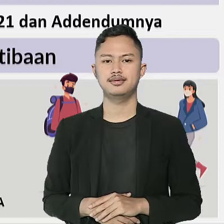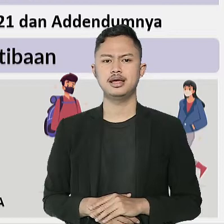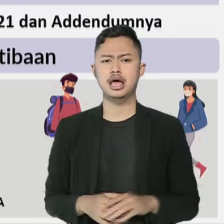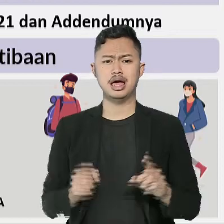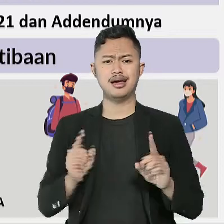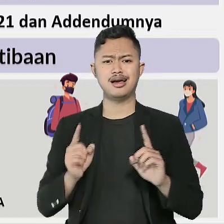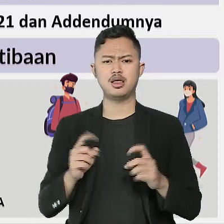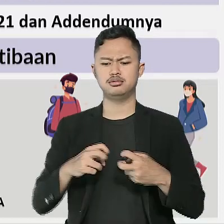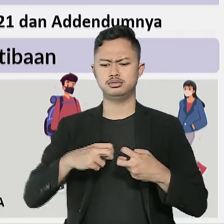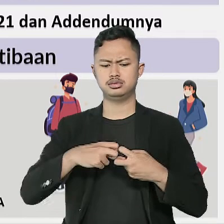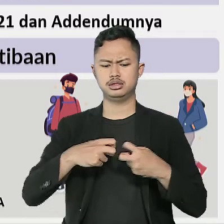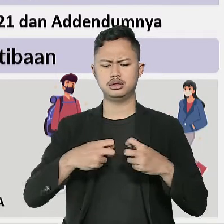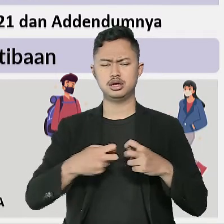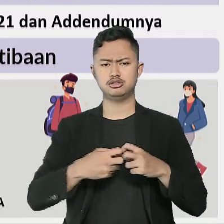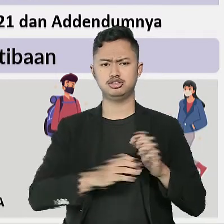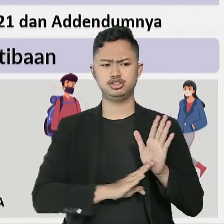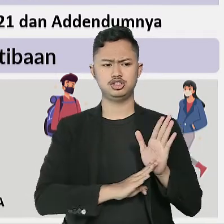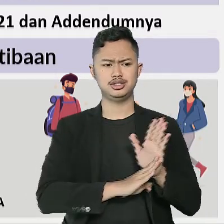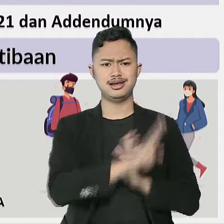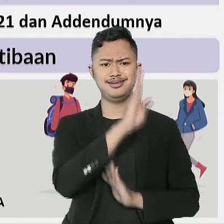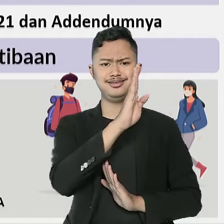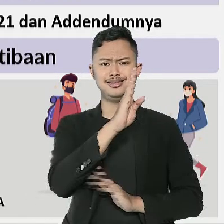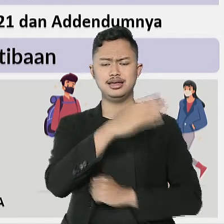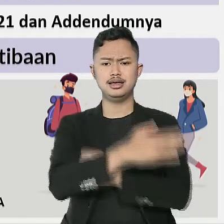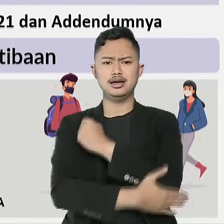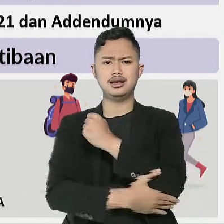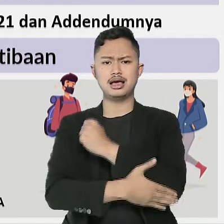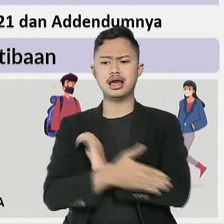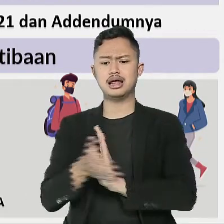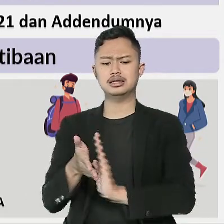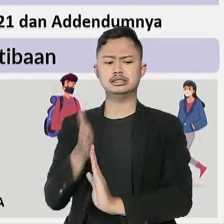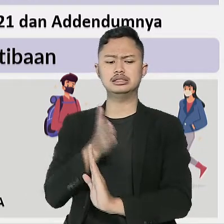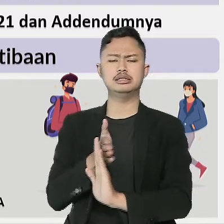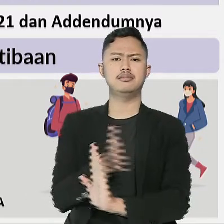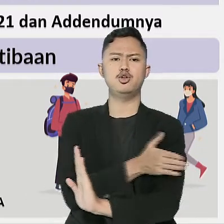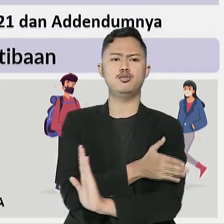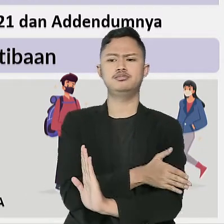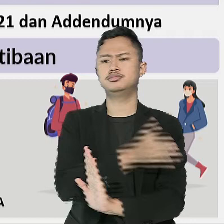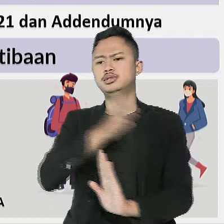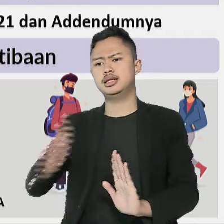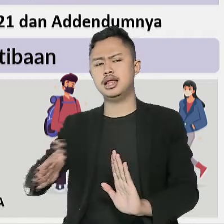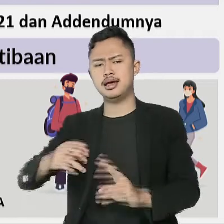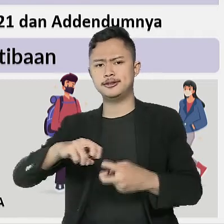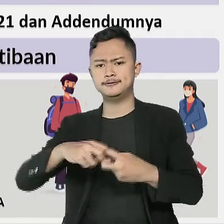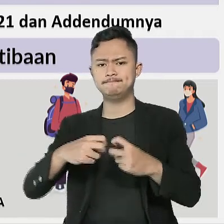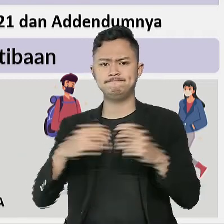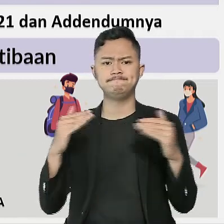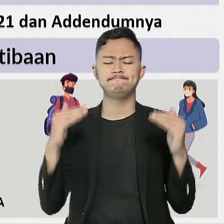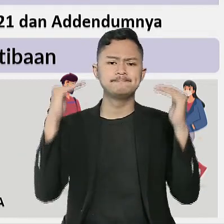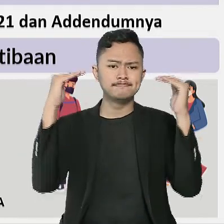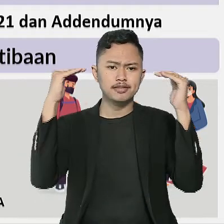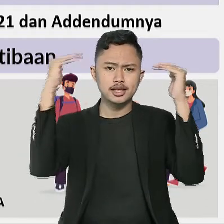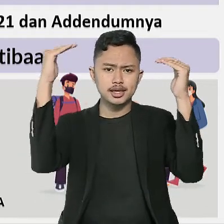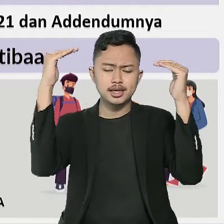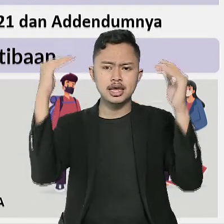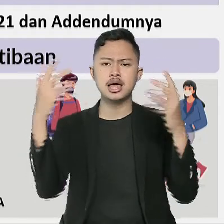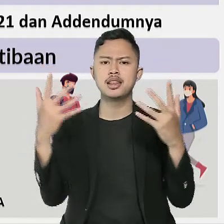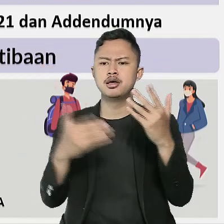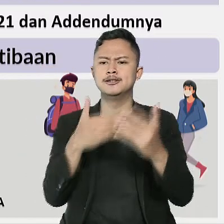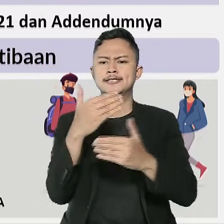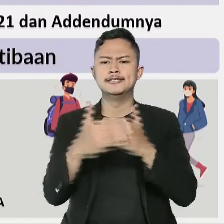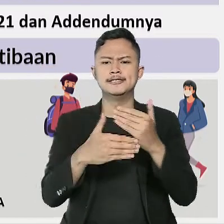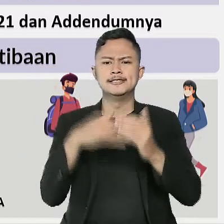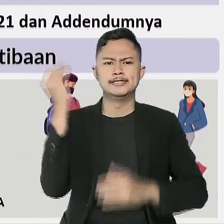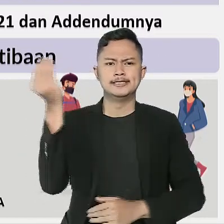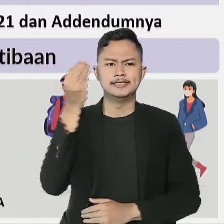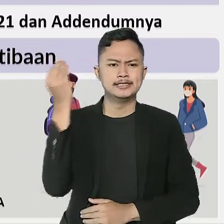Semakin tinggi kenaikan kasus baik di negara asal maupun tujuan pelaku perjalanan, serta semakin tinggi arus perjalanan,